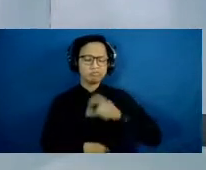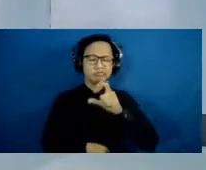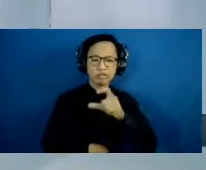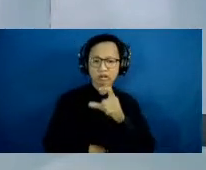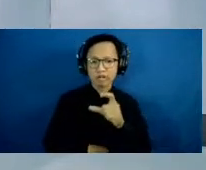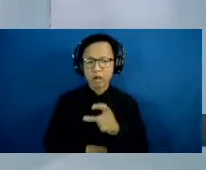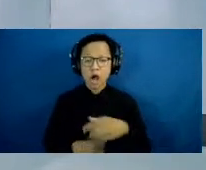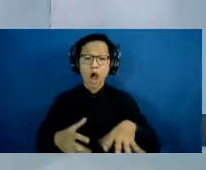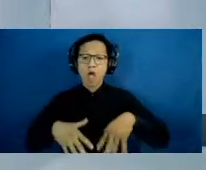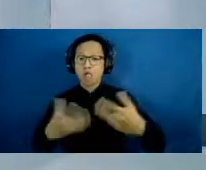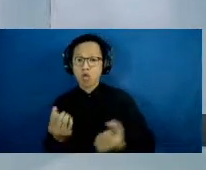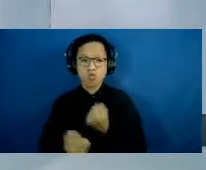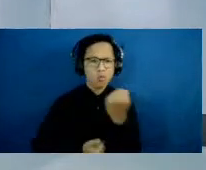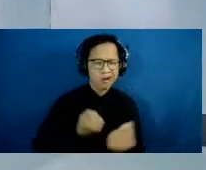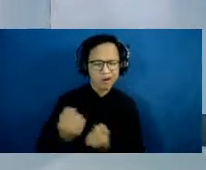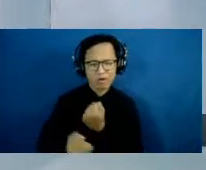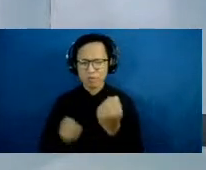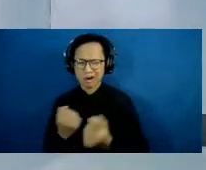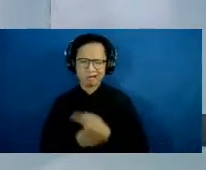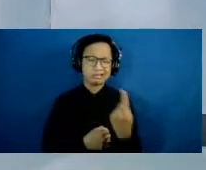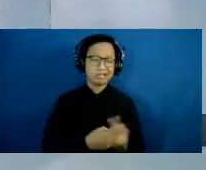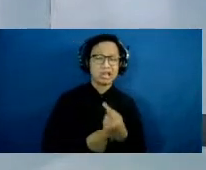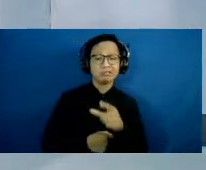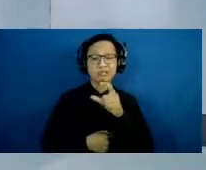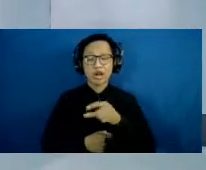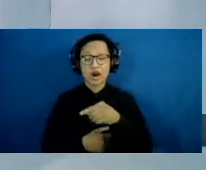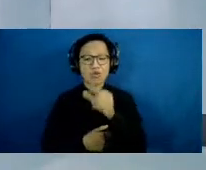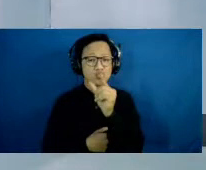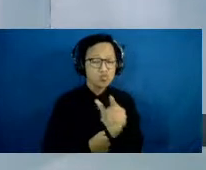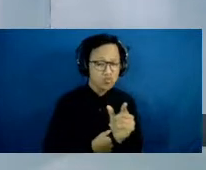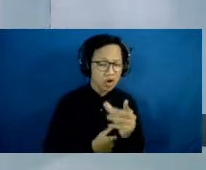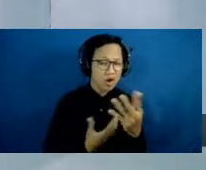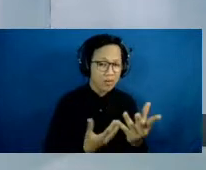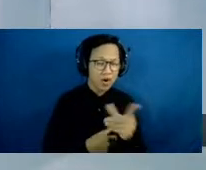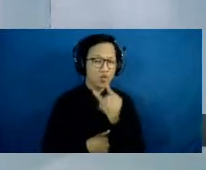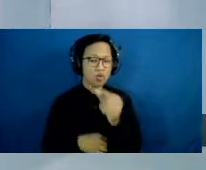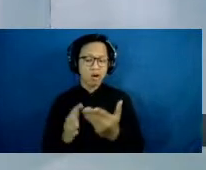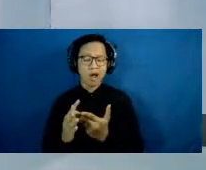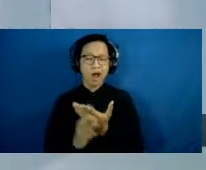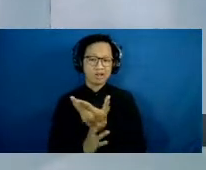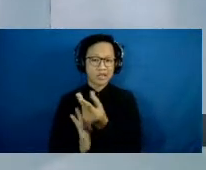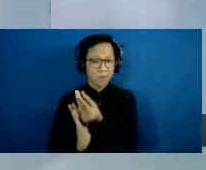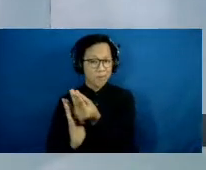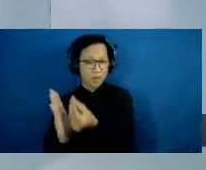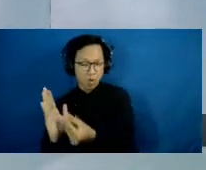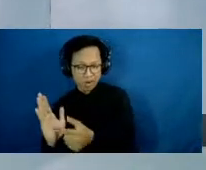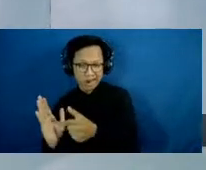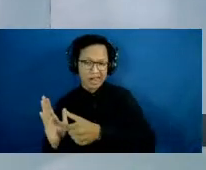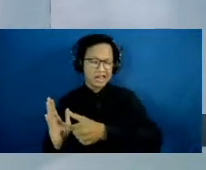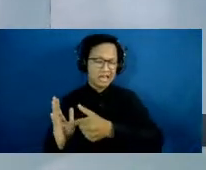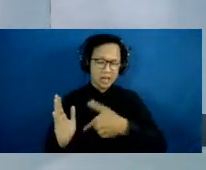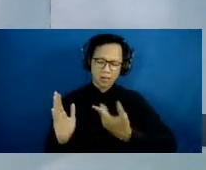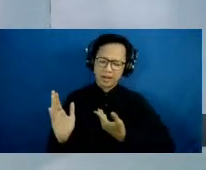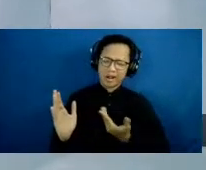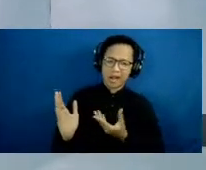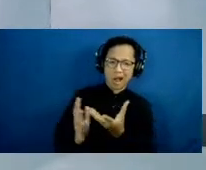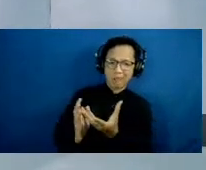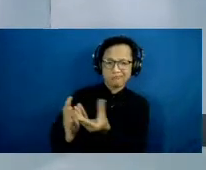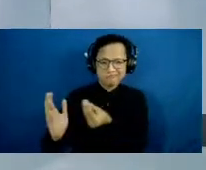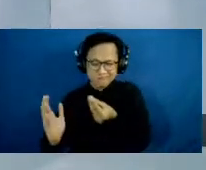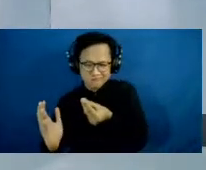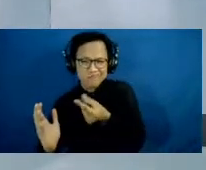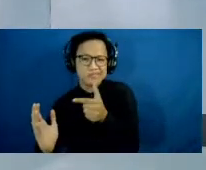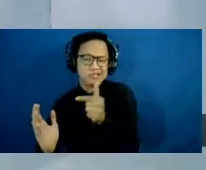ataupun upaya-upaya yang bisa kita lakukan agar kemudian aset permodalan yang kita coba ingin dapatkan